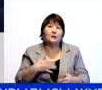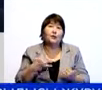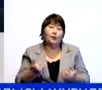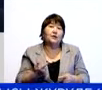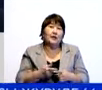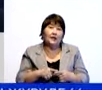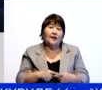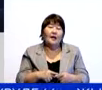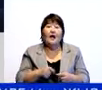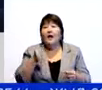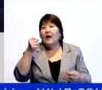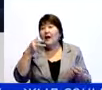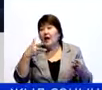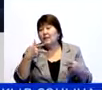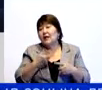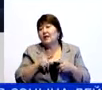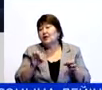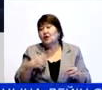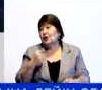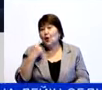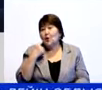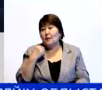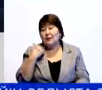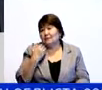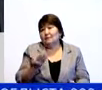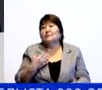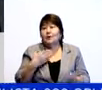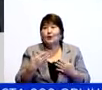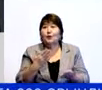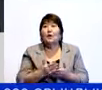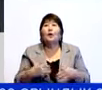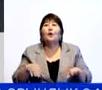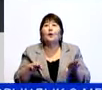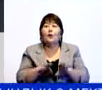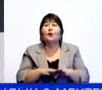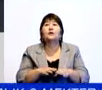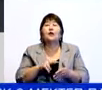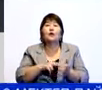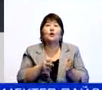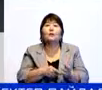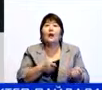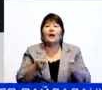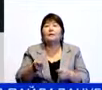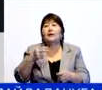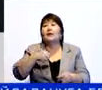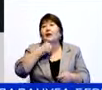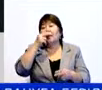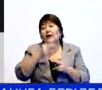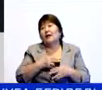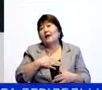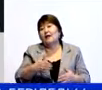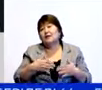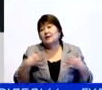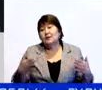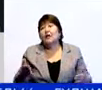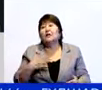кезде камераға ешқандай да ұялмай, қысылмай сөйлеп тұрмын. Осындай жобаны алып келіп жатқан осы ағаларға алғысым шексіз.